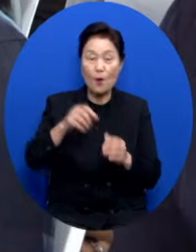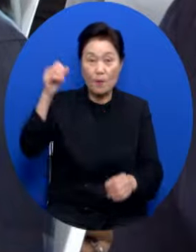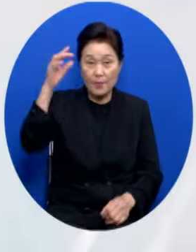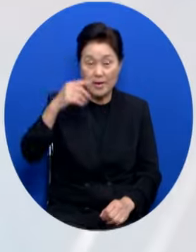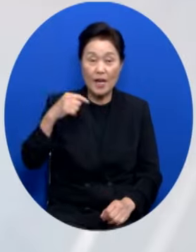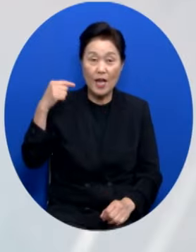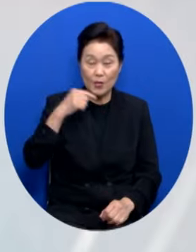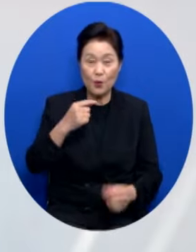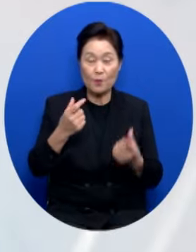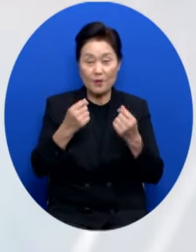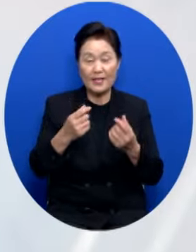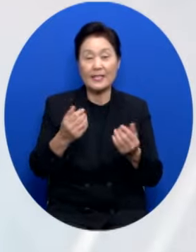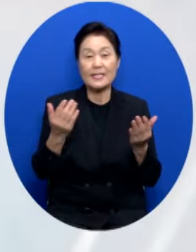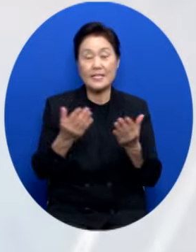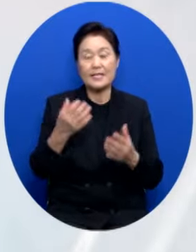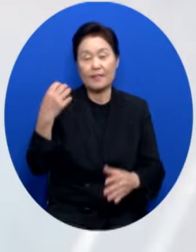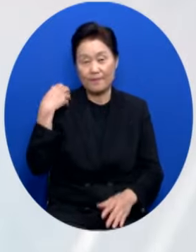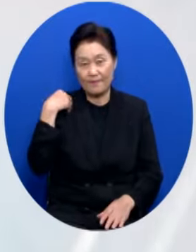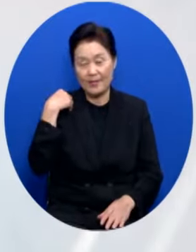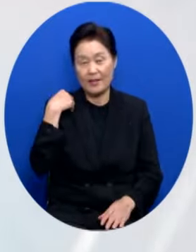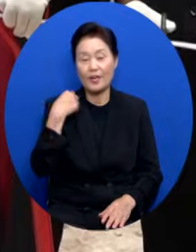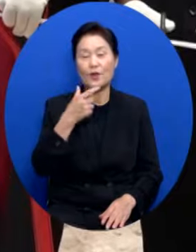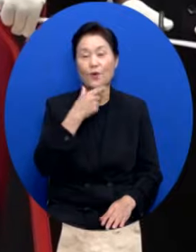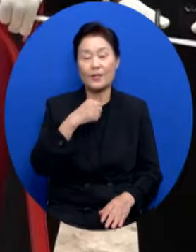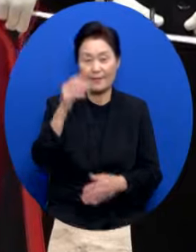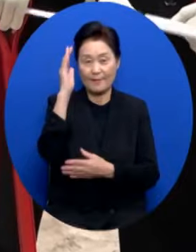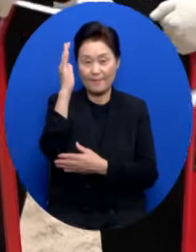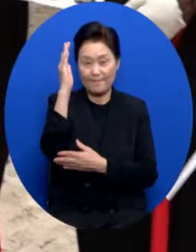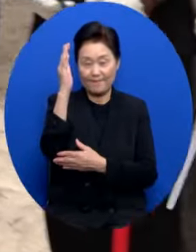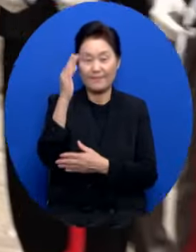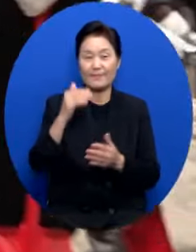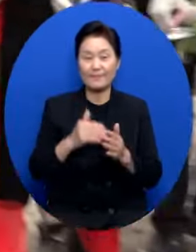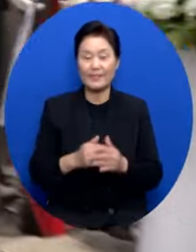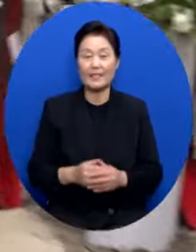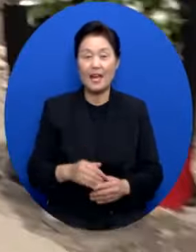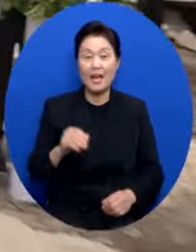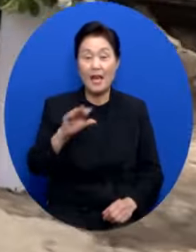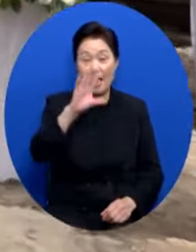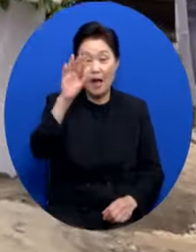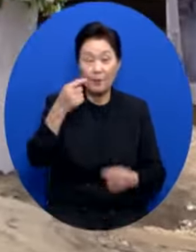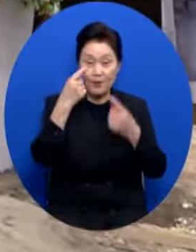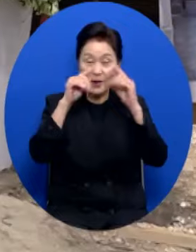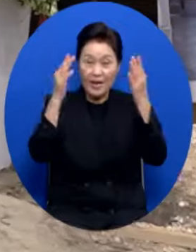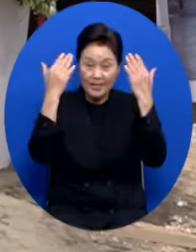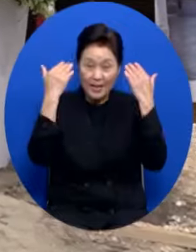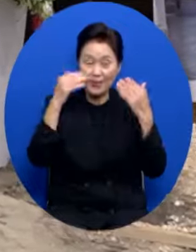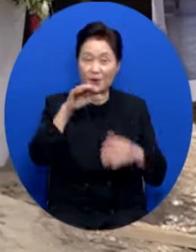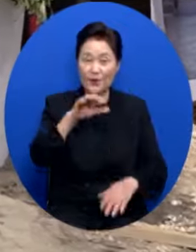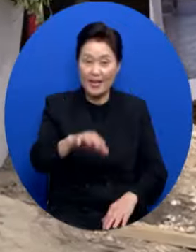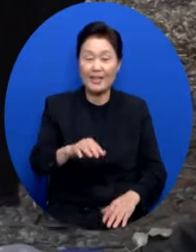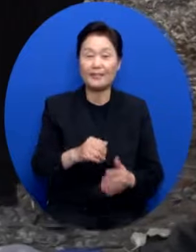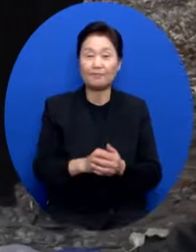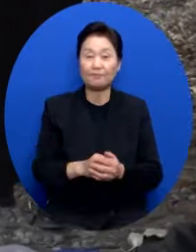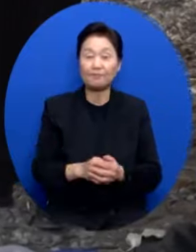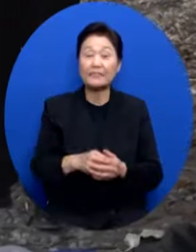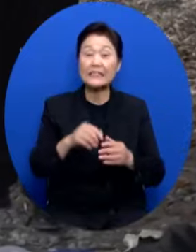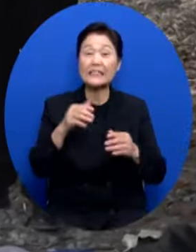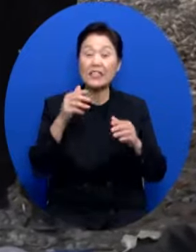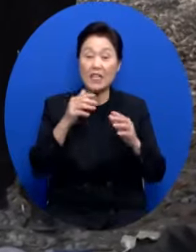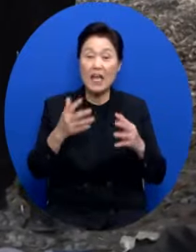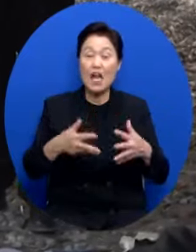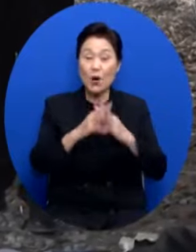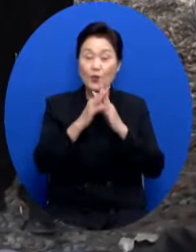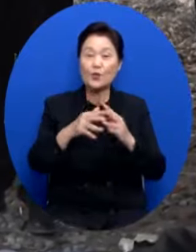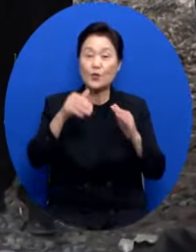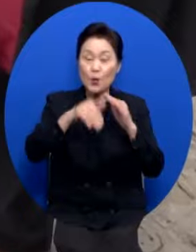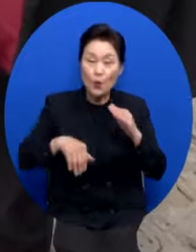역할을 감당하길 소망한다고 설교했습니다. 한편 아프리카대학교 UAUT는 랜드마크 공사 착수를